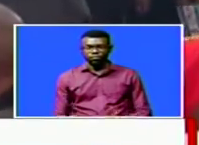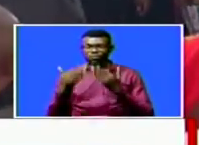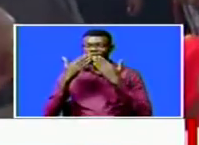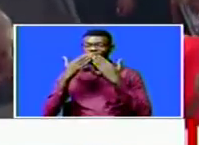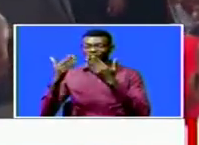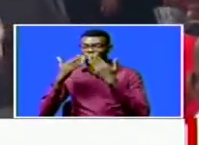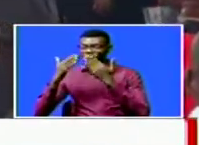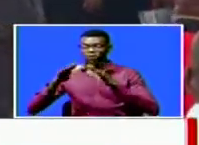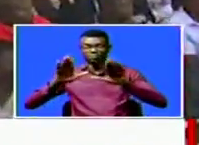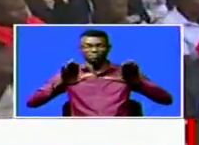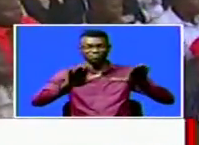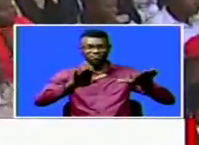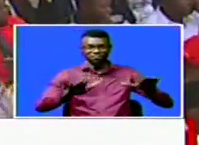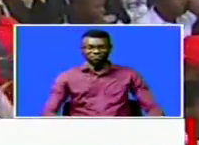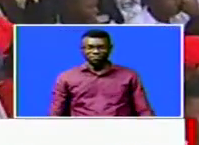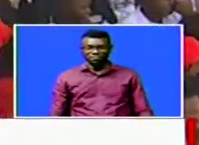Asante, tunaweza tuketi na shukuru.